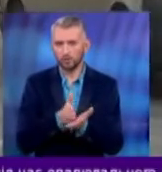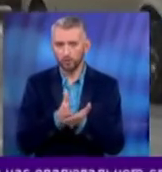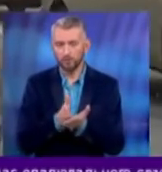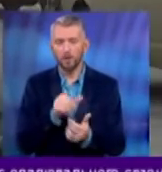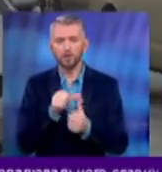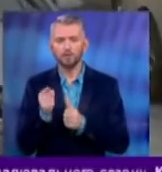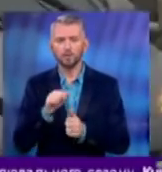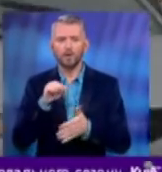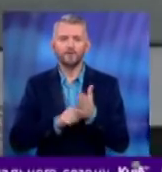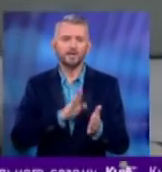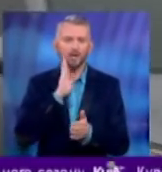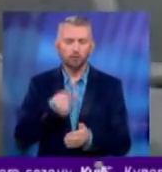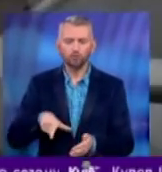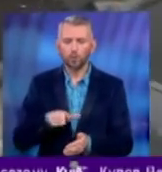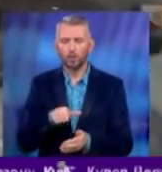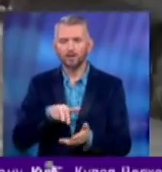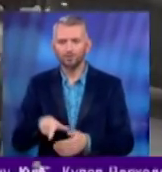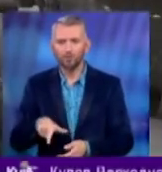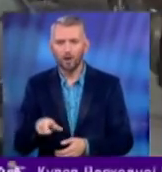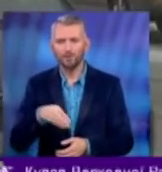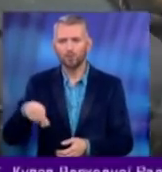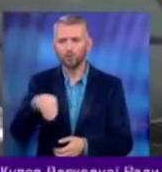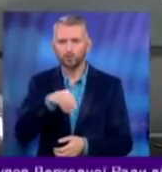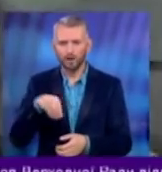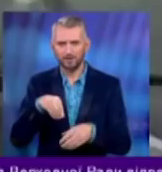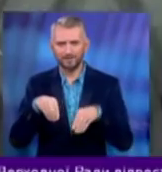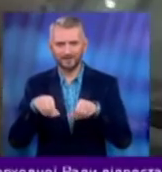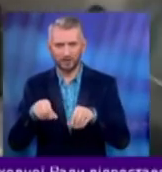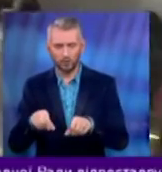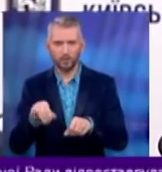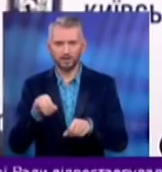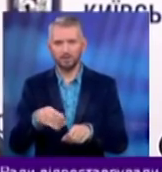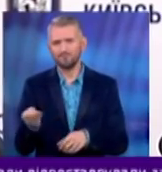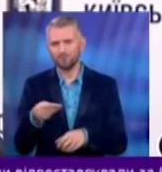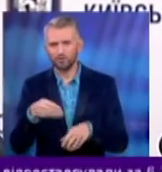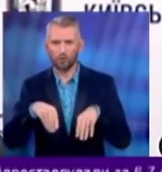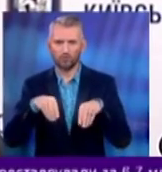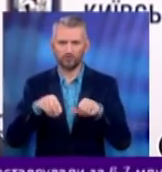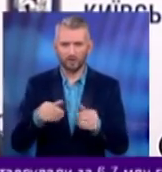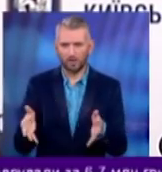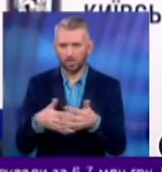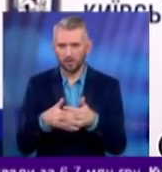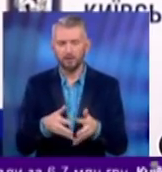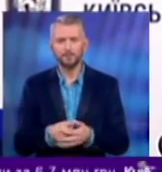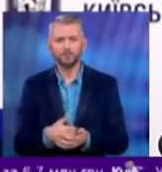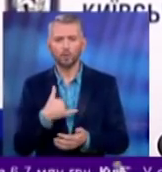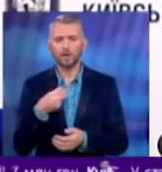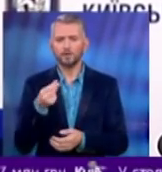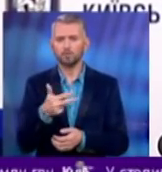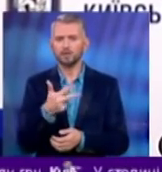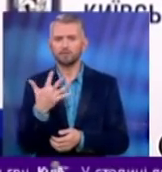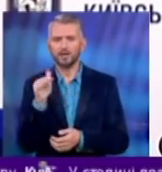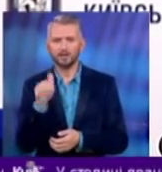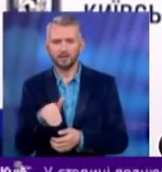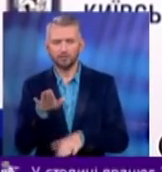від ранку дороги і тротуари посипали сіллю та піщано-соляною сумішшю. У нас закуплено 35 тисяч тонн